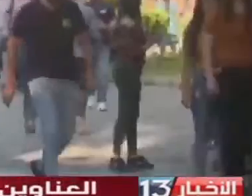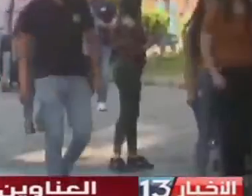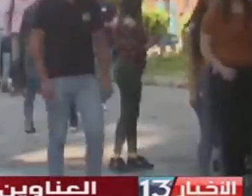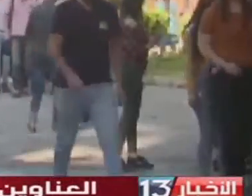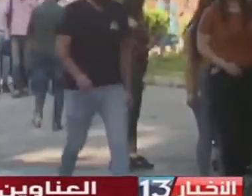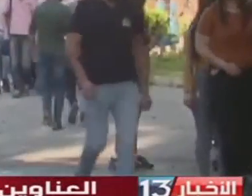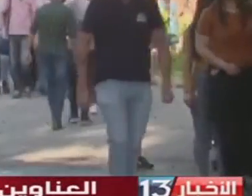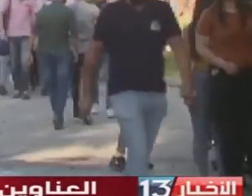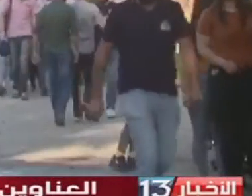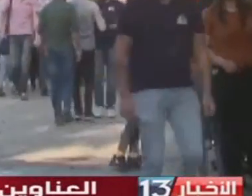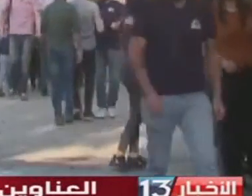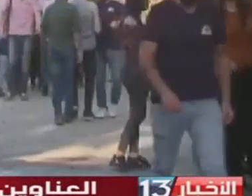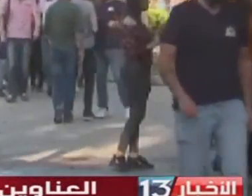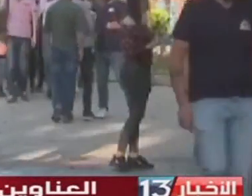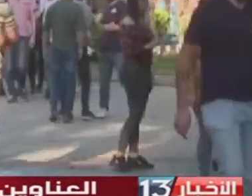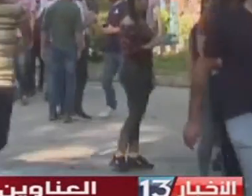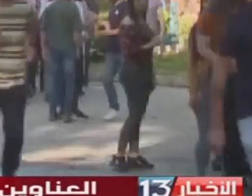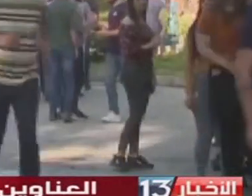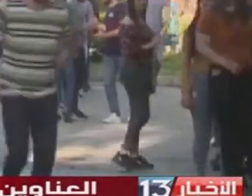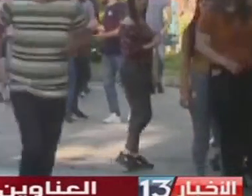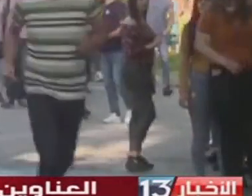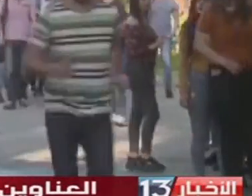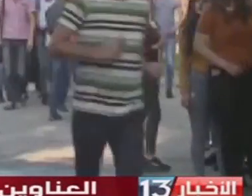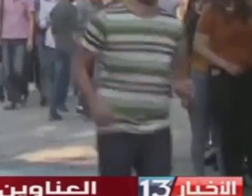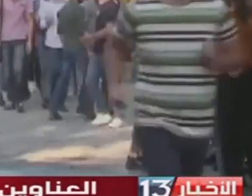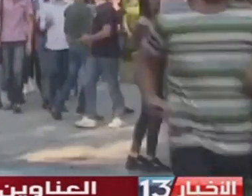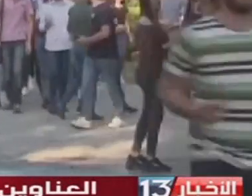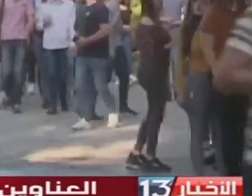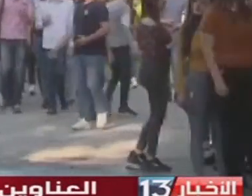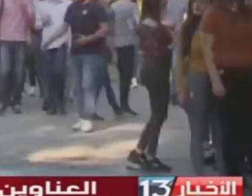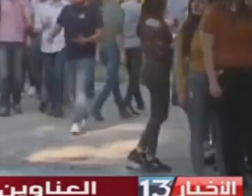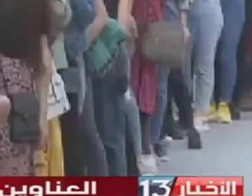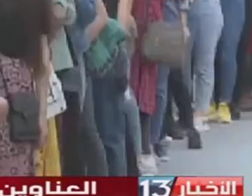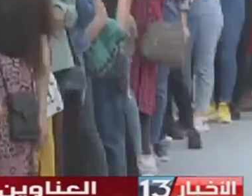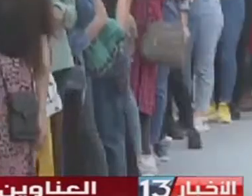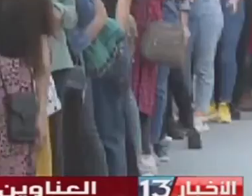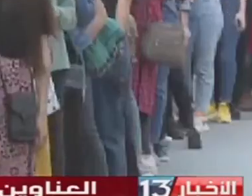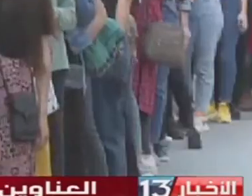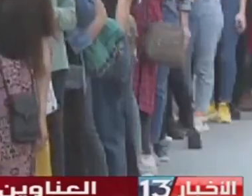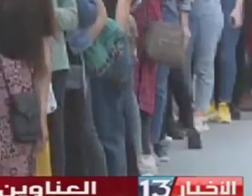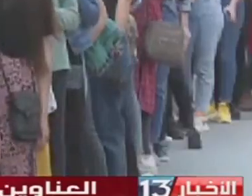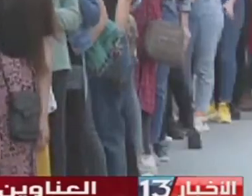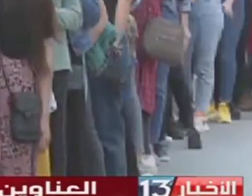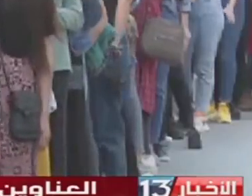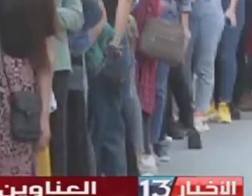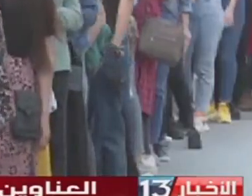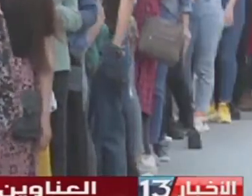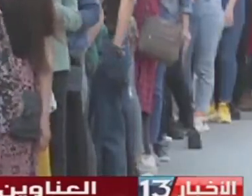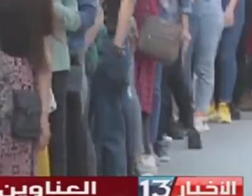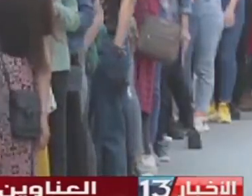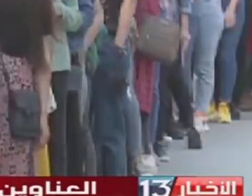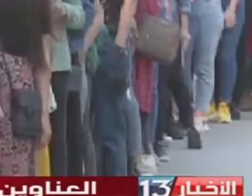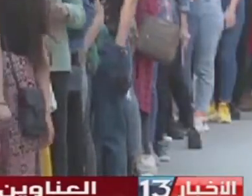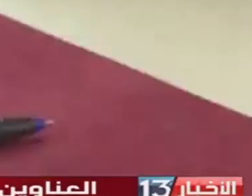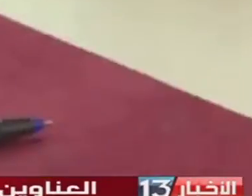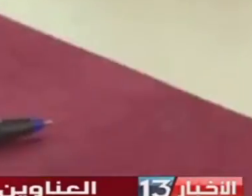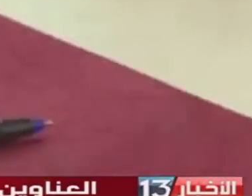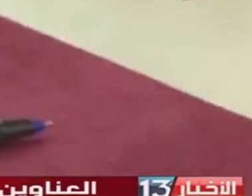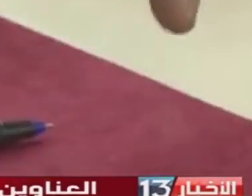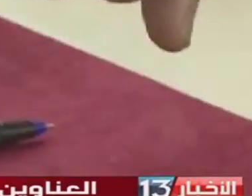سوريا تشهد ثاني انتخابات رئاسيه منذ الحرب عليها والرئيس بشار الاسد يتصدر قائمه